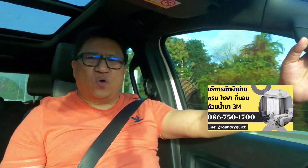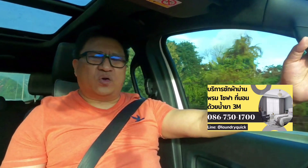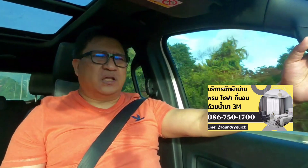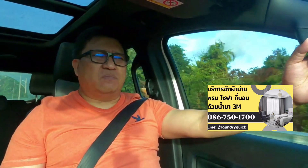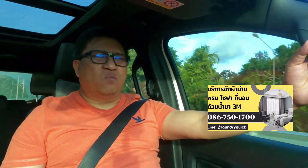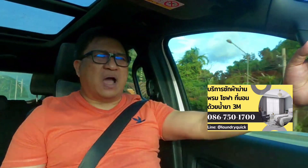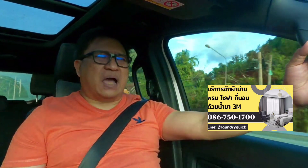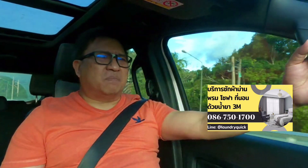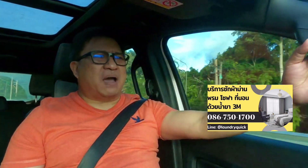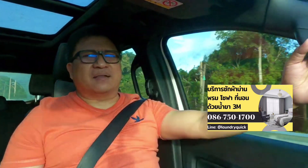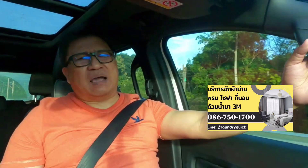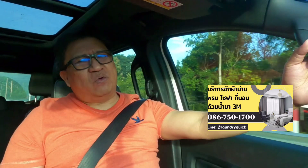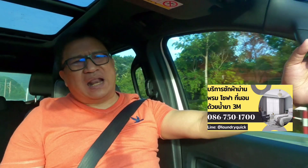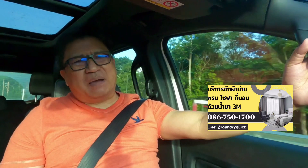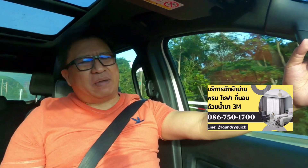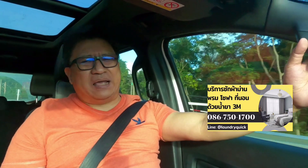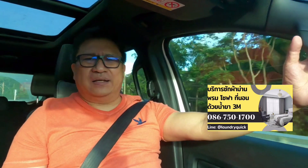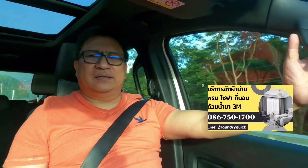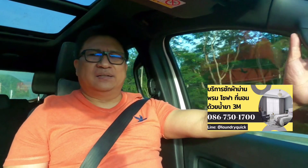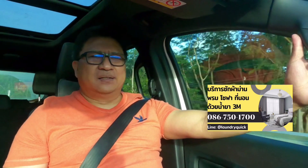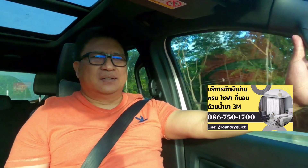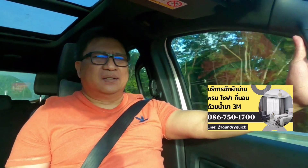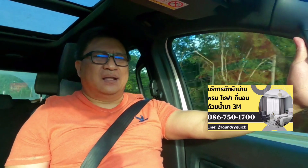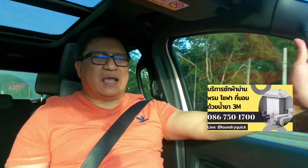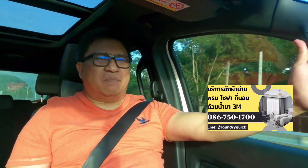จ้วกร proteins ปี rien